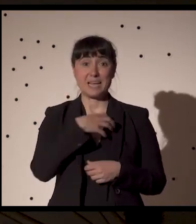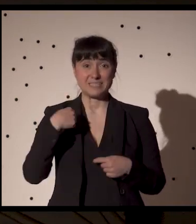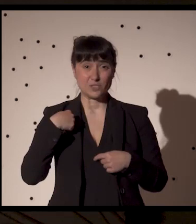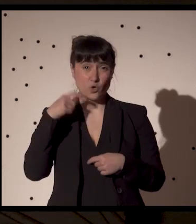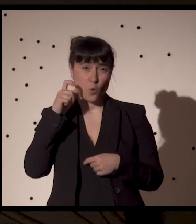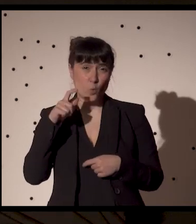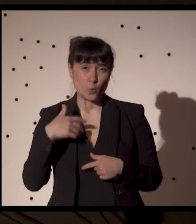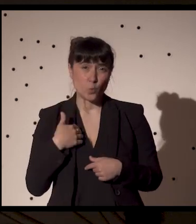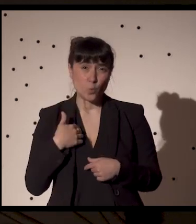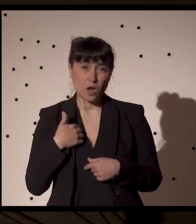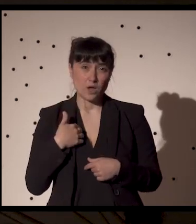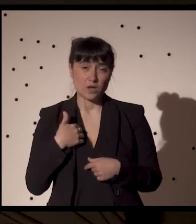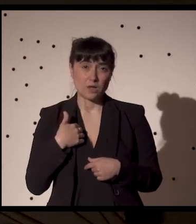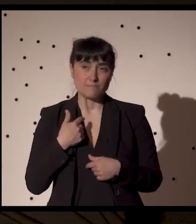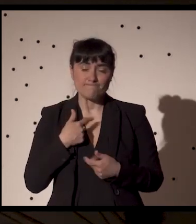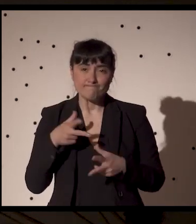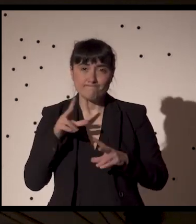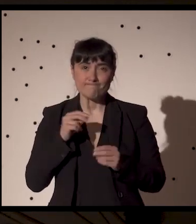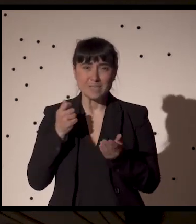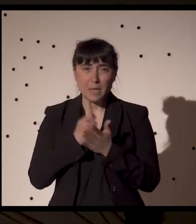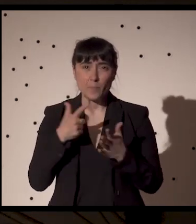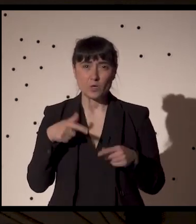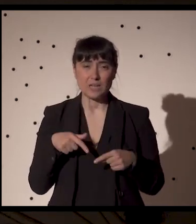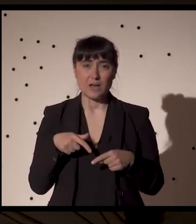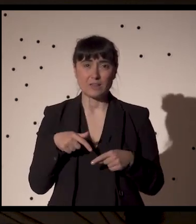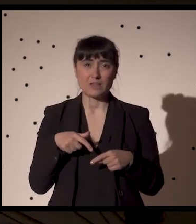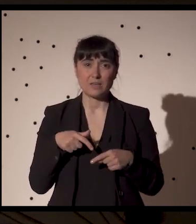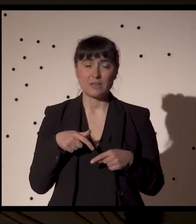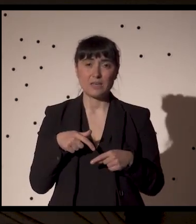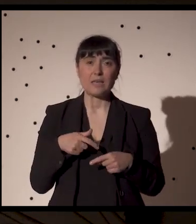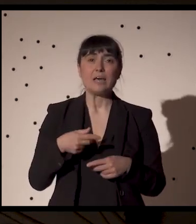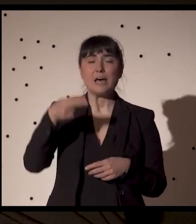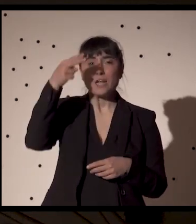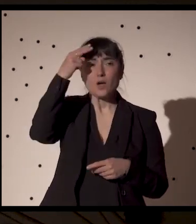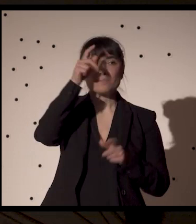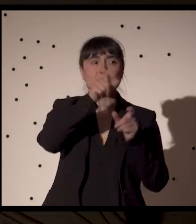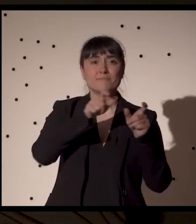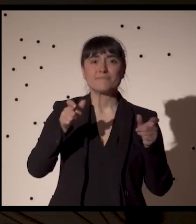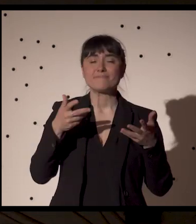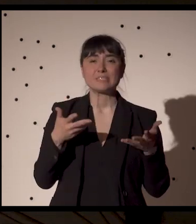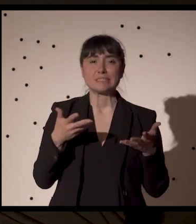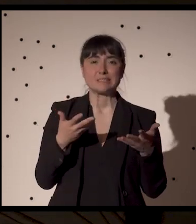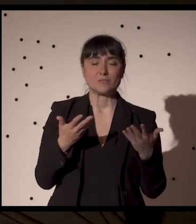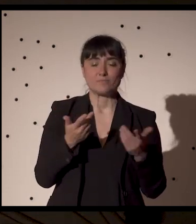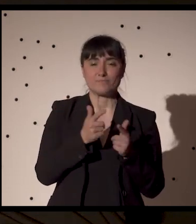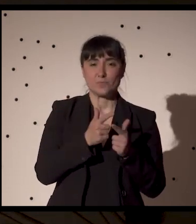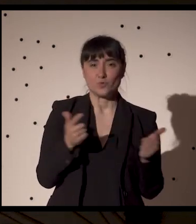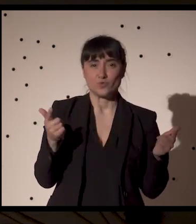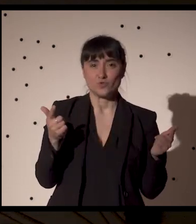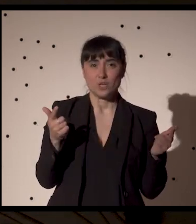preme sottolineare come il ricordo di Valentina Cortese di Luciano Damiani e di Franco